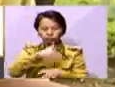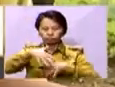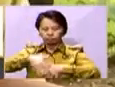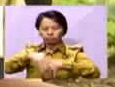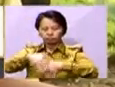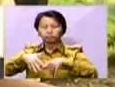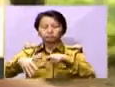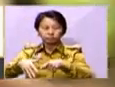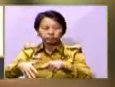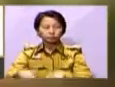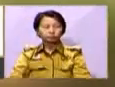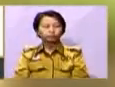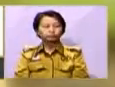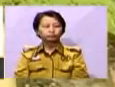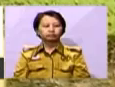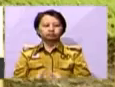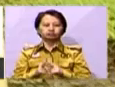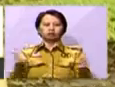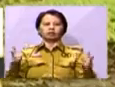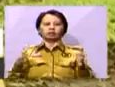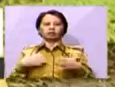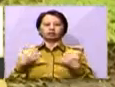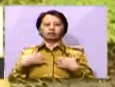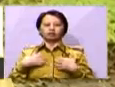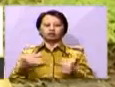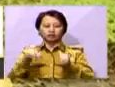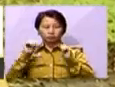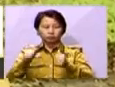ini. Sangat meriah lah sekarang. Dapat